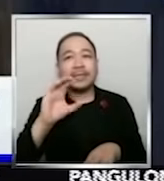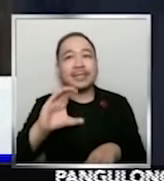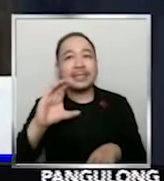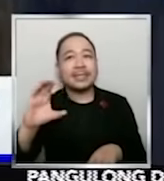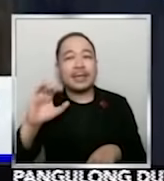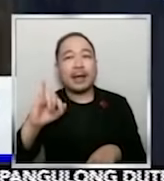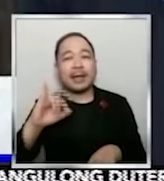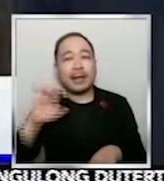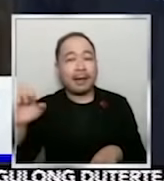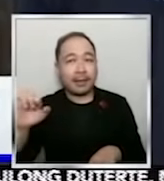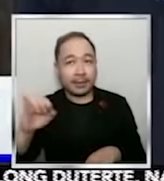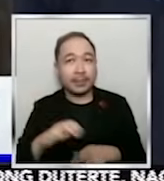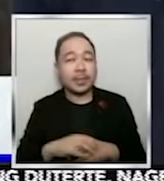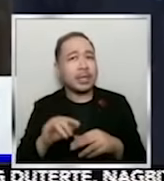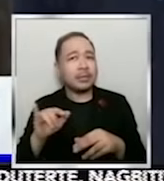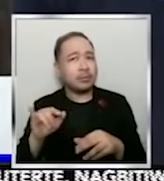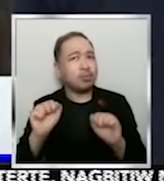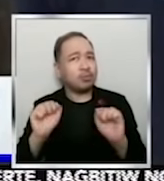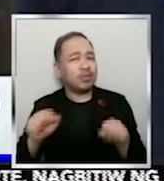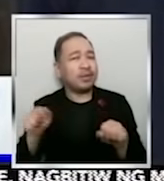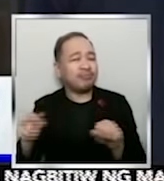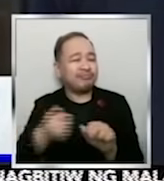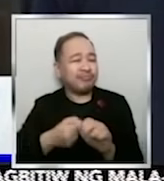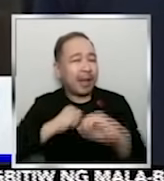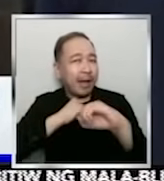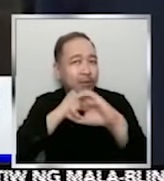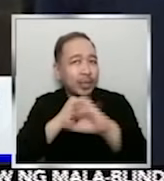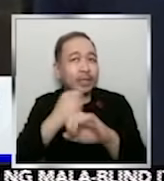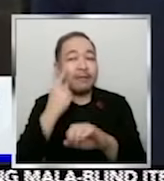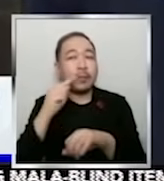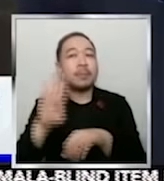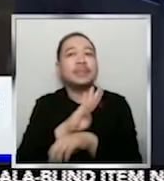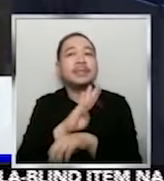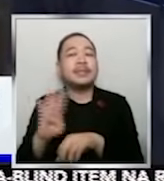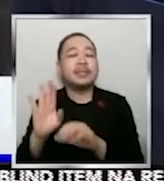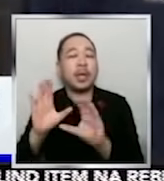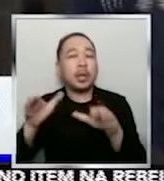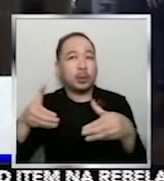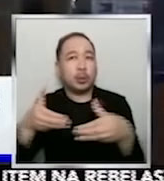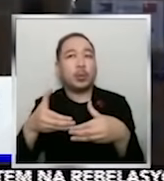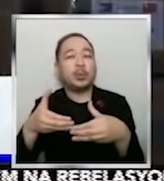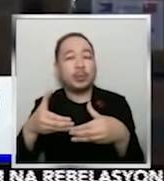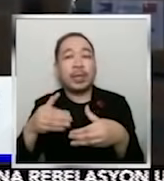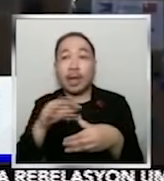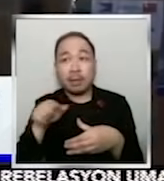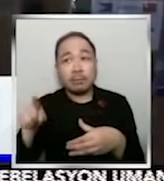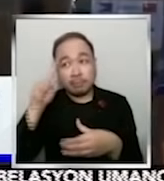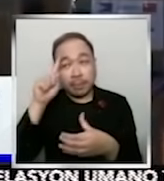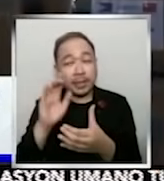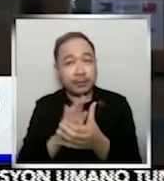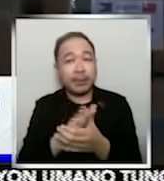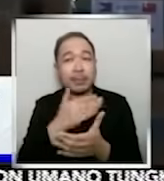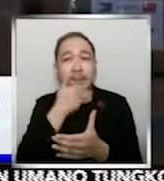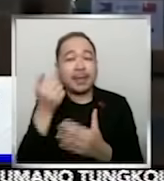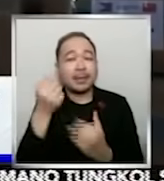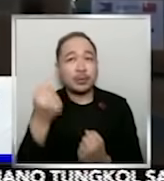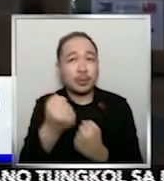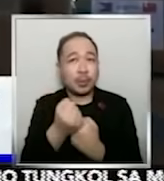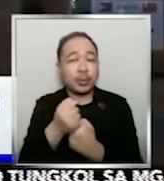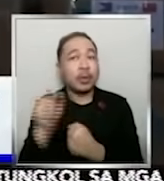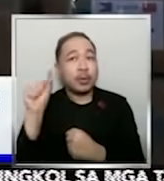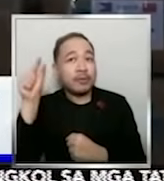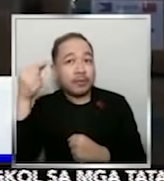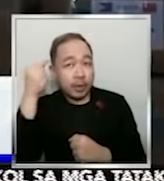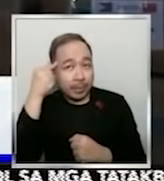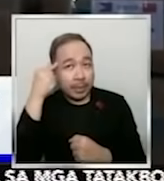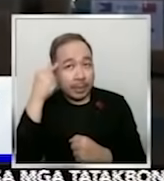FFCCCII na magiging kampiyon siya ng business community at naniniwala siyang ang pinakamagandang suportang maibibigay ng gobyerno ay